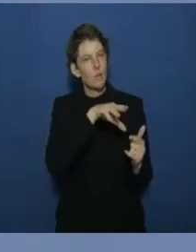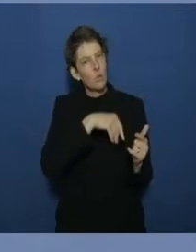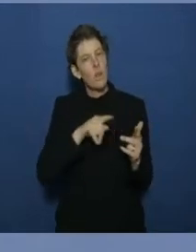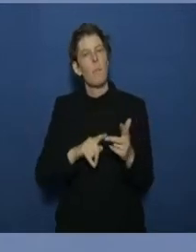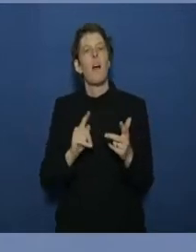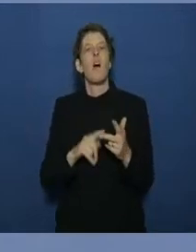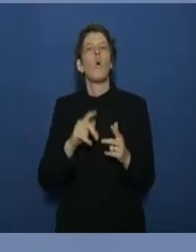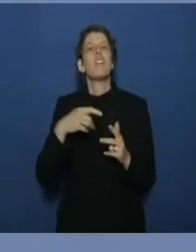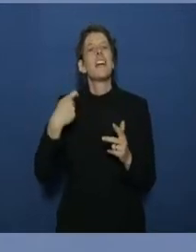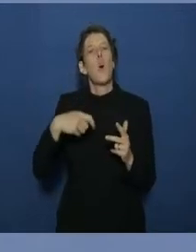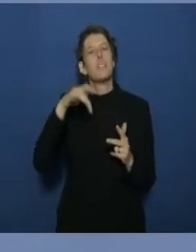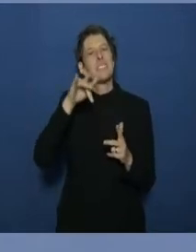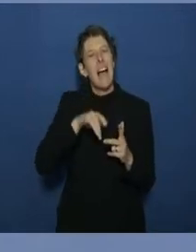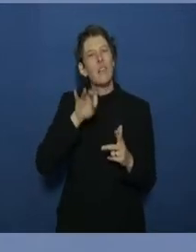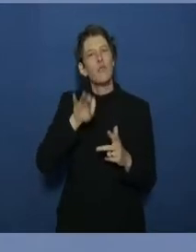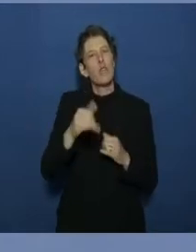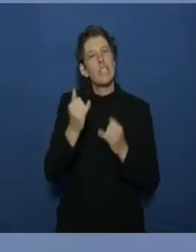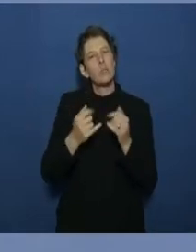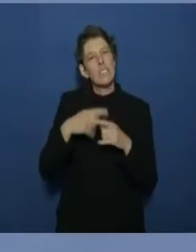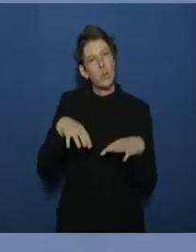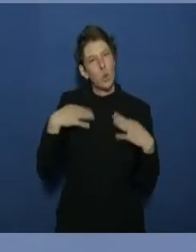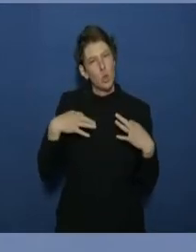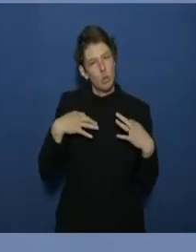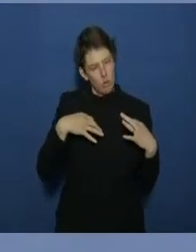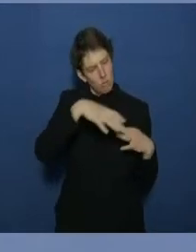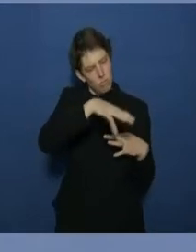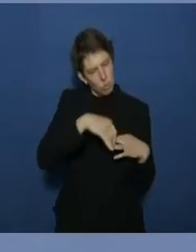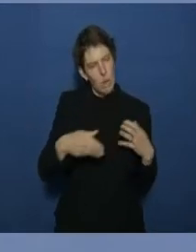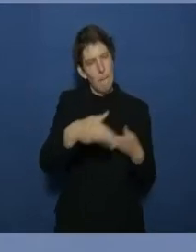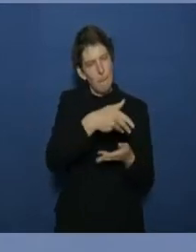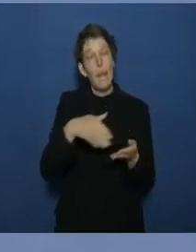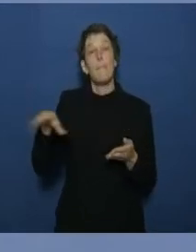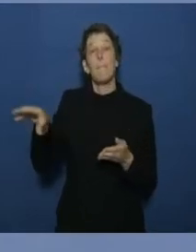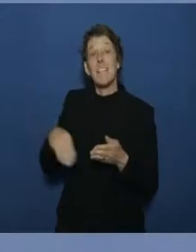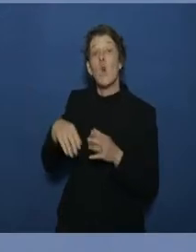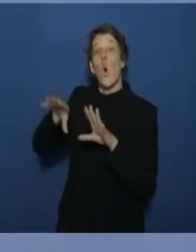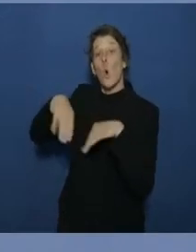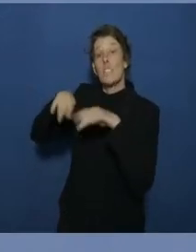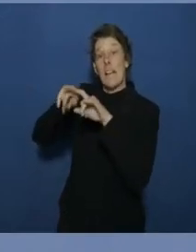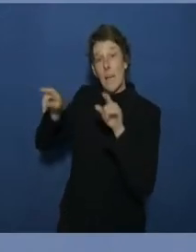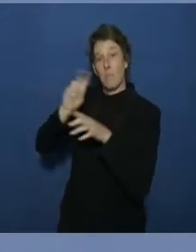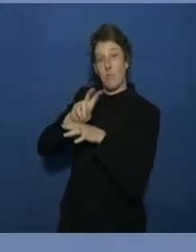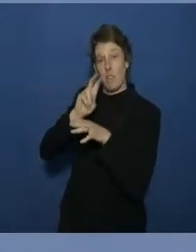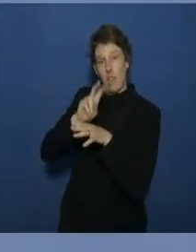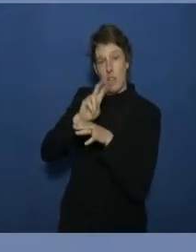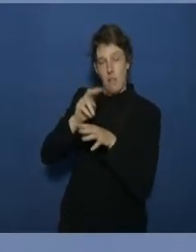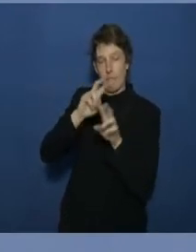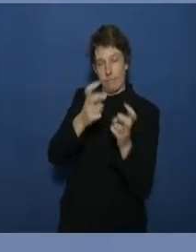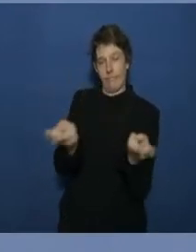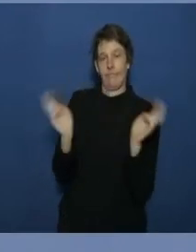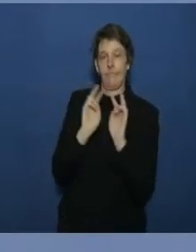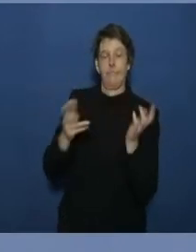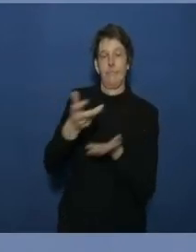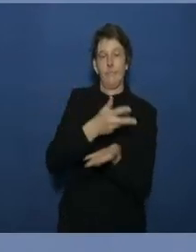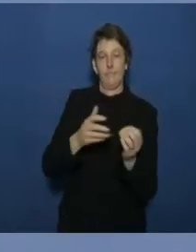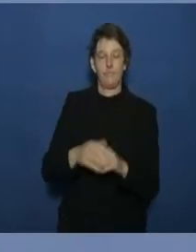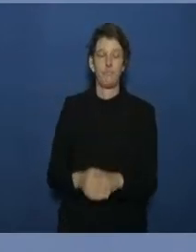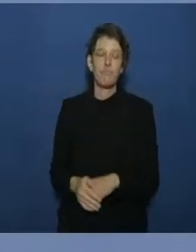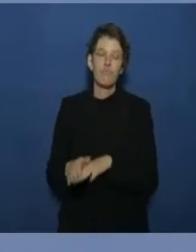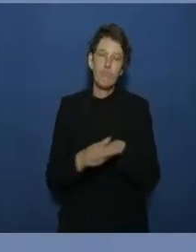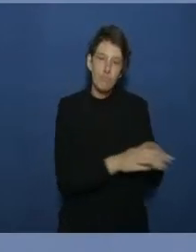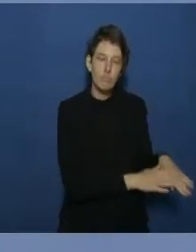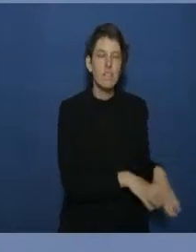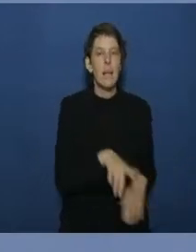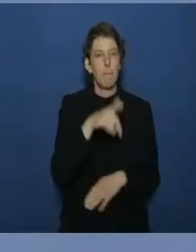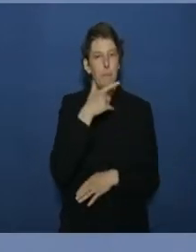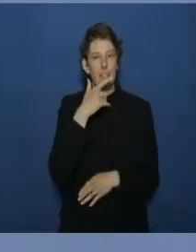und Gesundheit ein Gespräch mit Unternehmensvertretern führen. Dann geht es in der Woche weiter. Mittwoch die Sitzung,